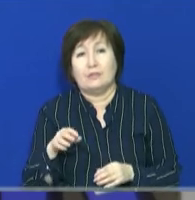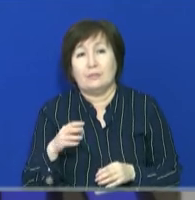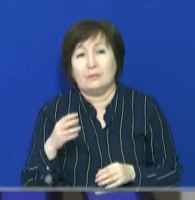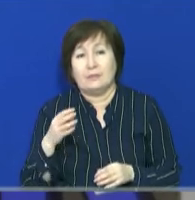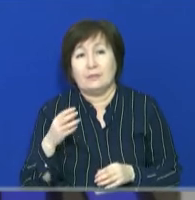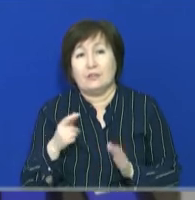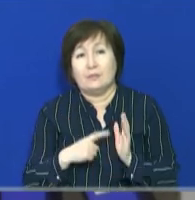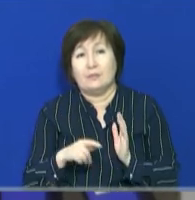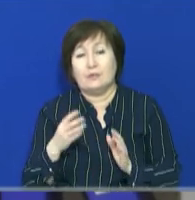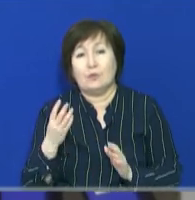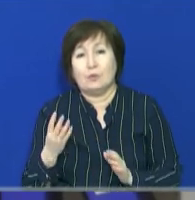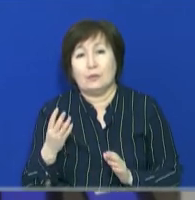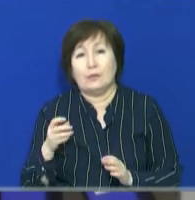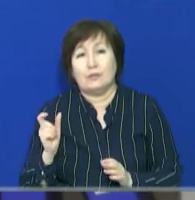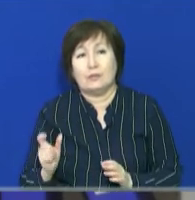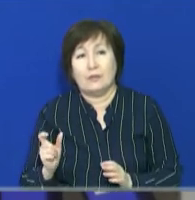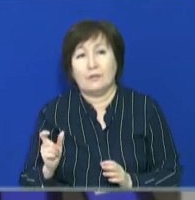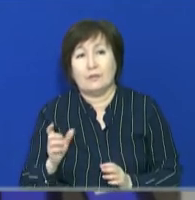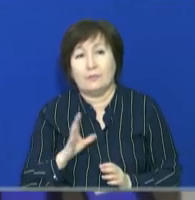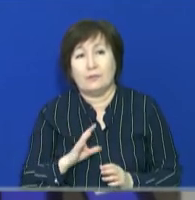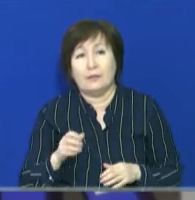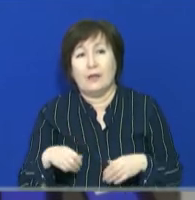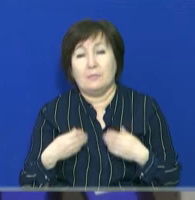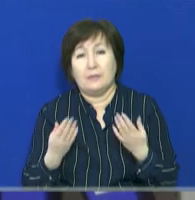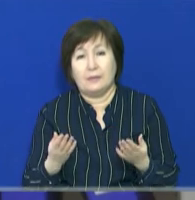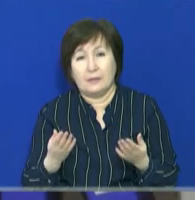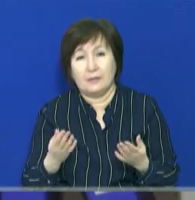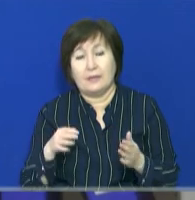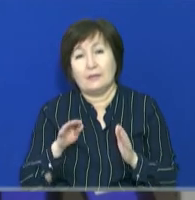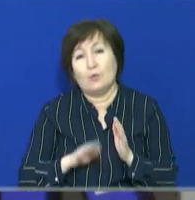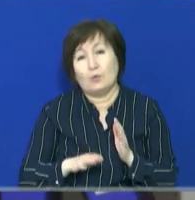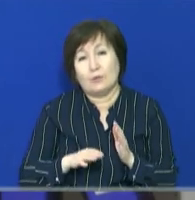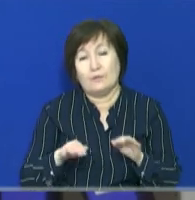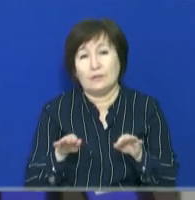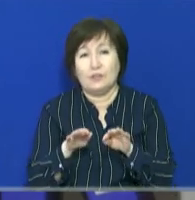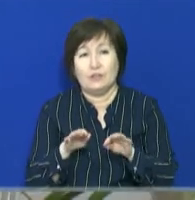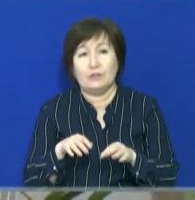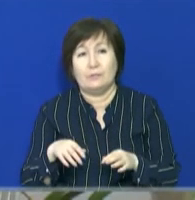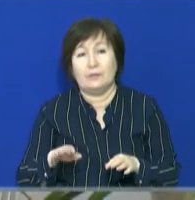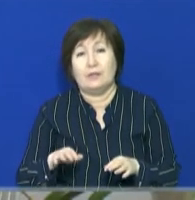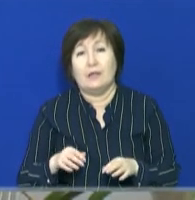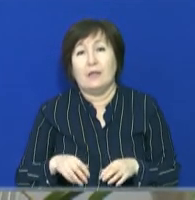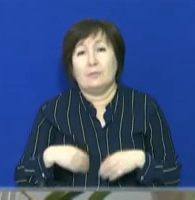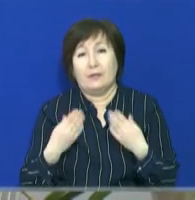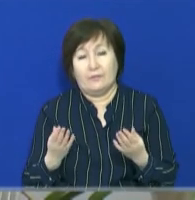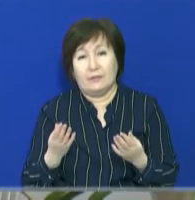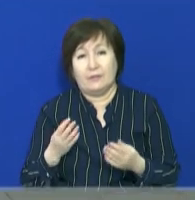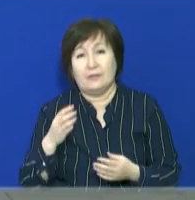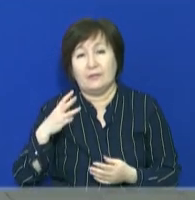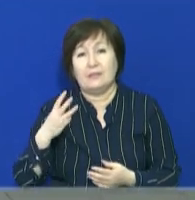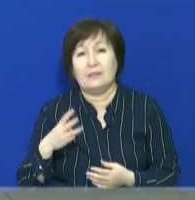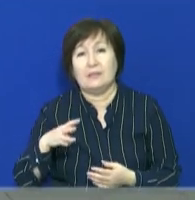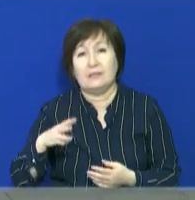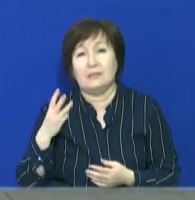адам қоныс аударып белгіленген квота 110%-ға орындалып отыр. Қоныс аударуға ниет